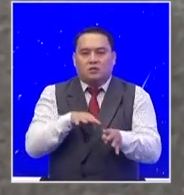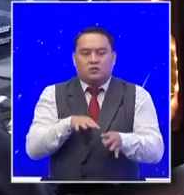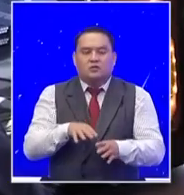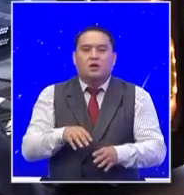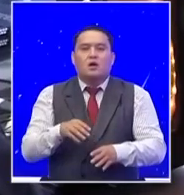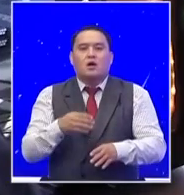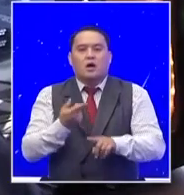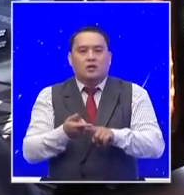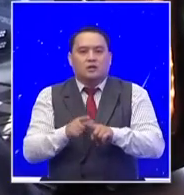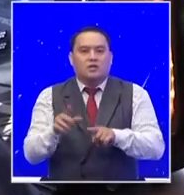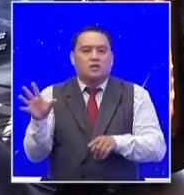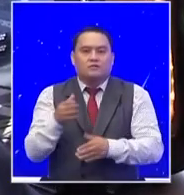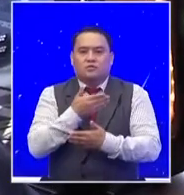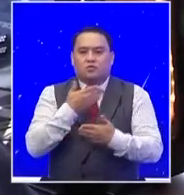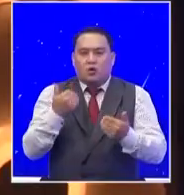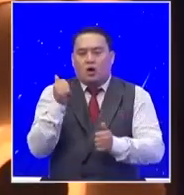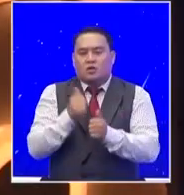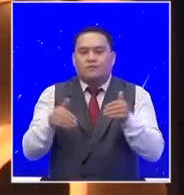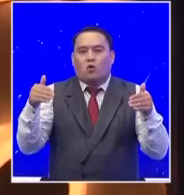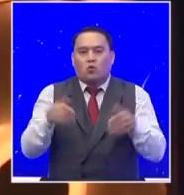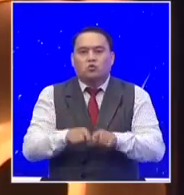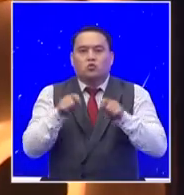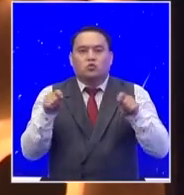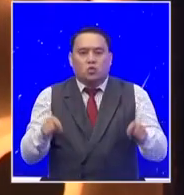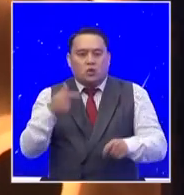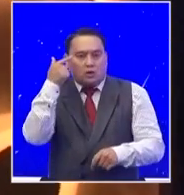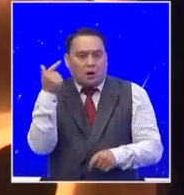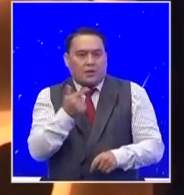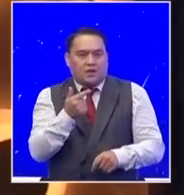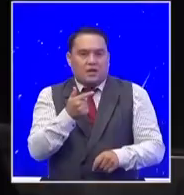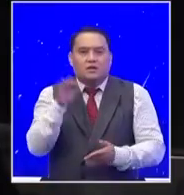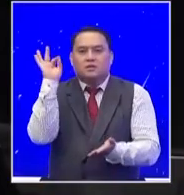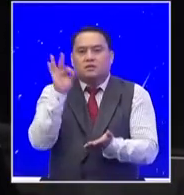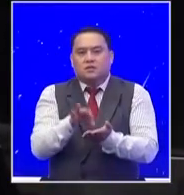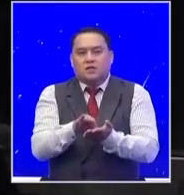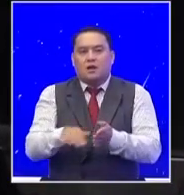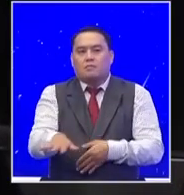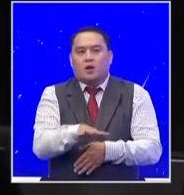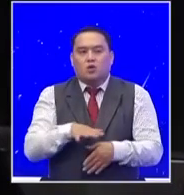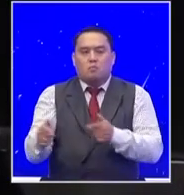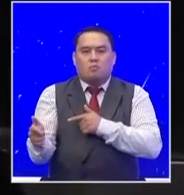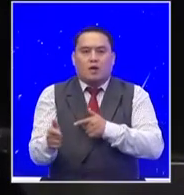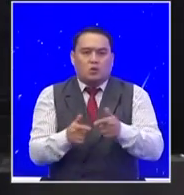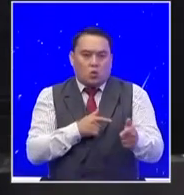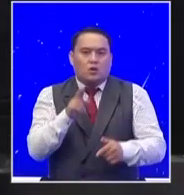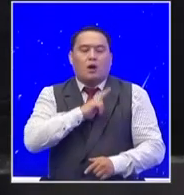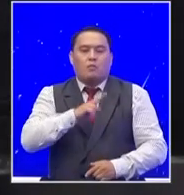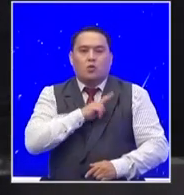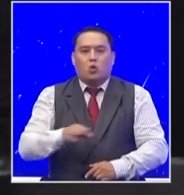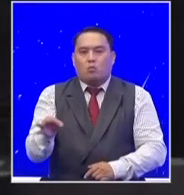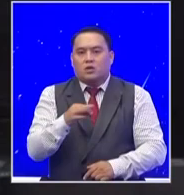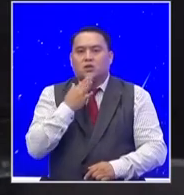WorldSkills. Но и это не все. В каждом из колледжей созданы центры компетенций. Их цель – стать площадкой для подготовительных работ к